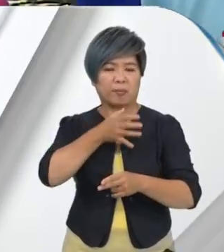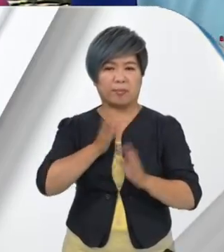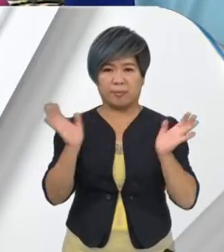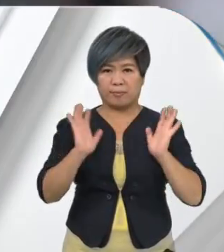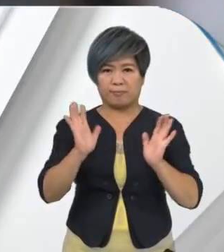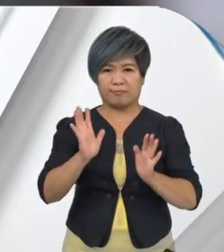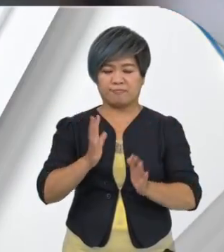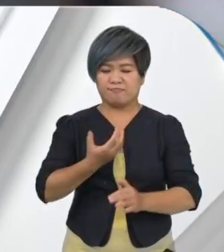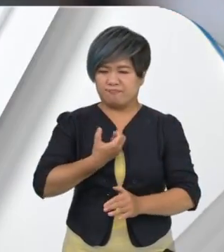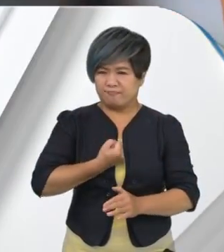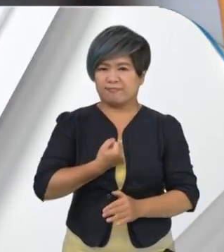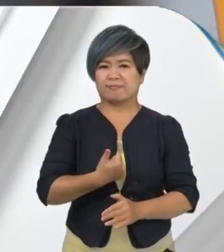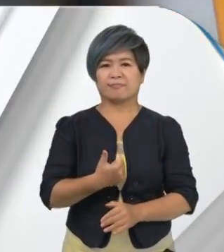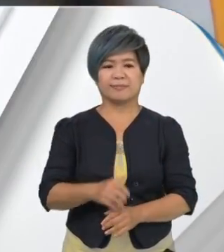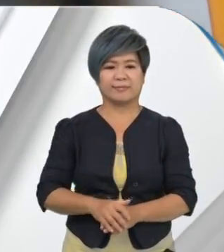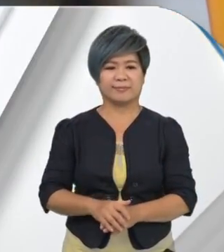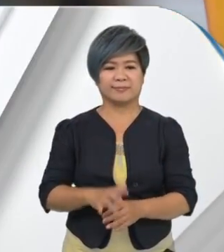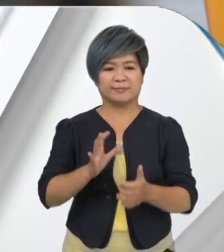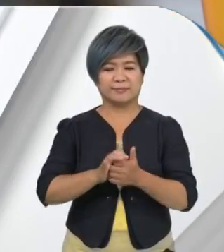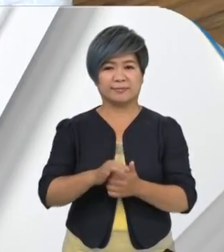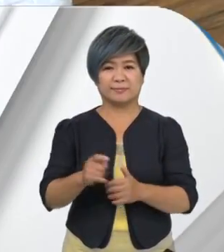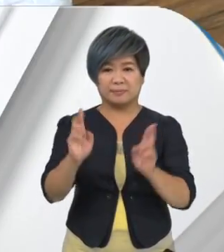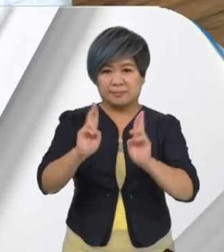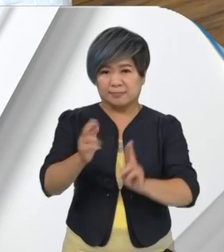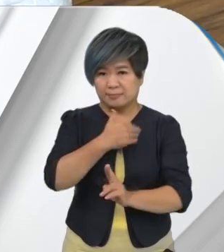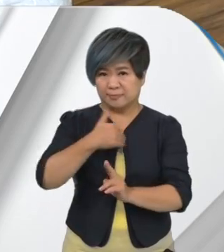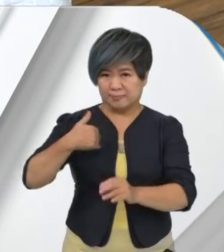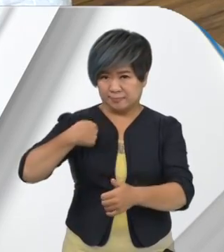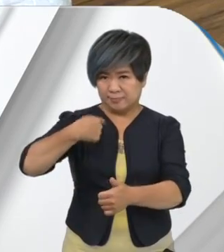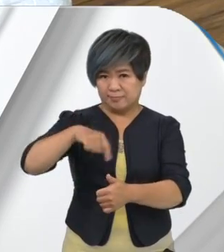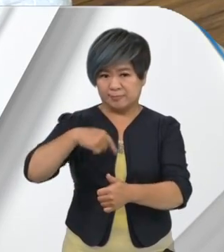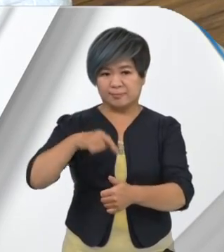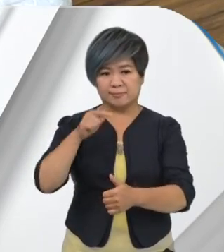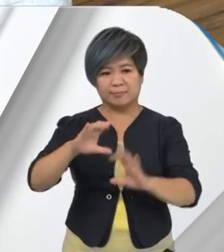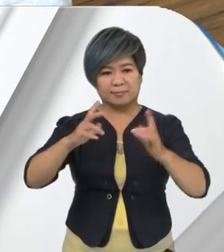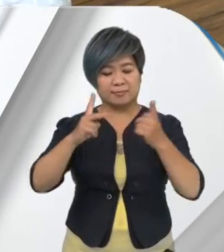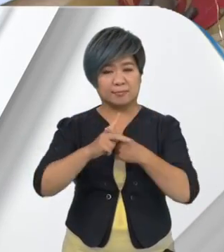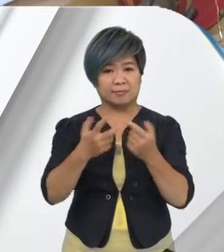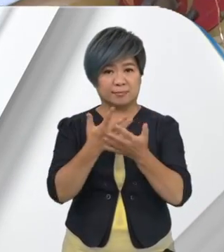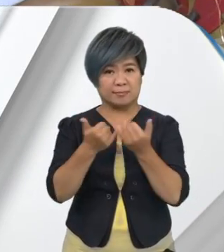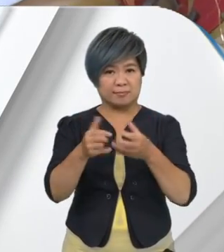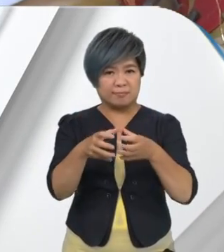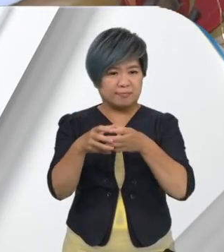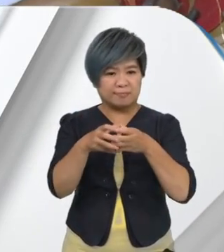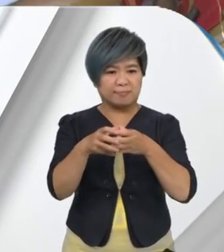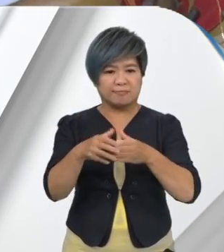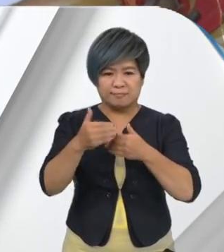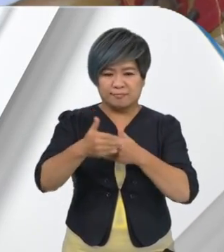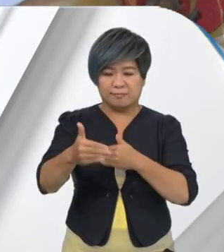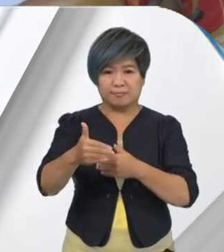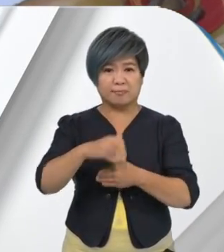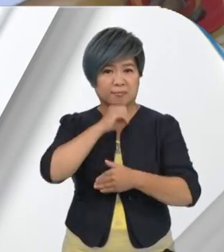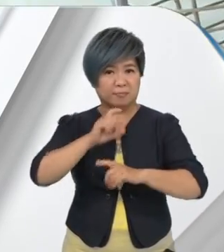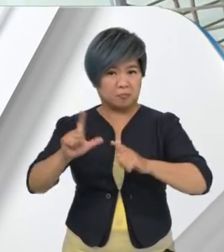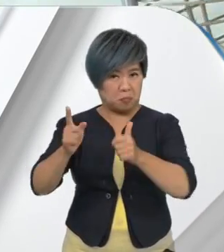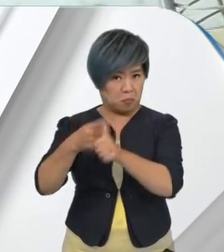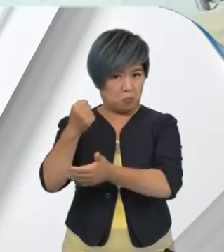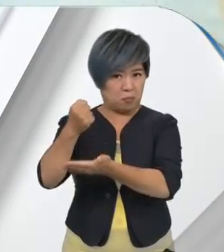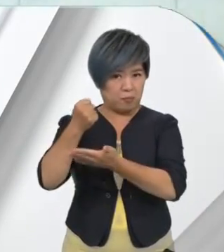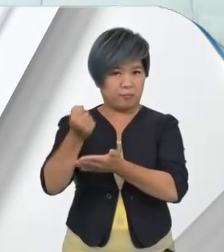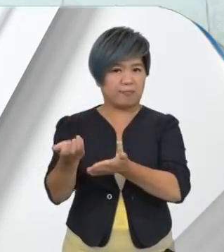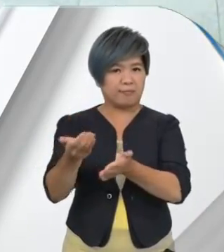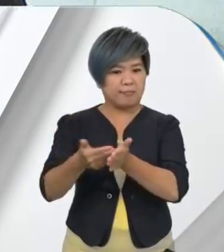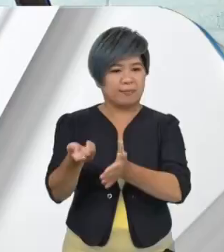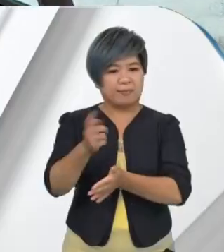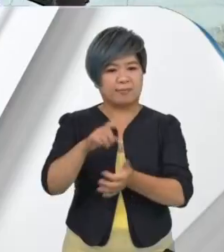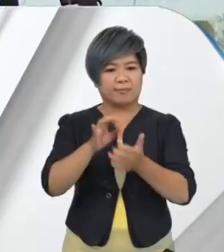信心。 以能源教育为高本课程的振兴国小，学生的团队一路上得到屏东县头名高校，能取